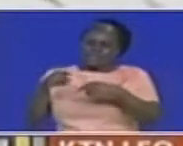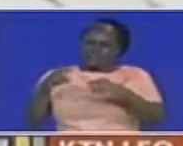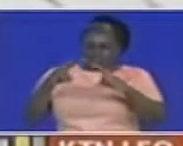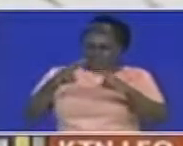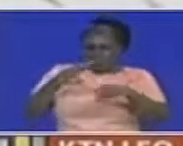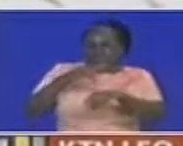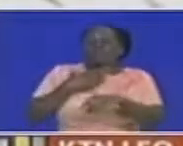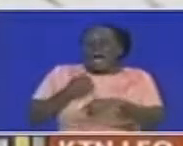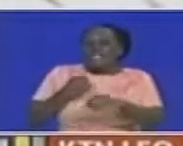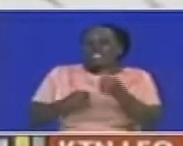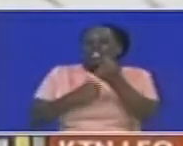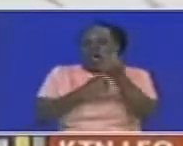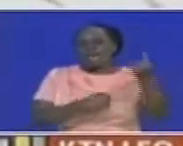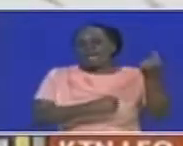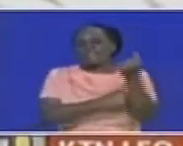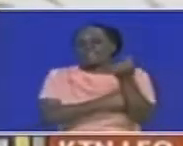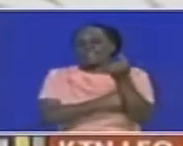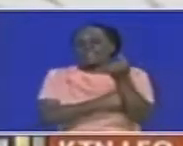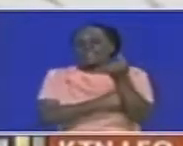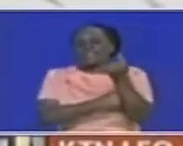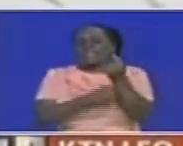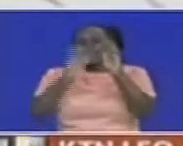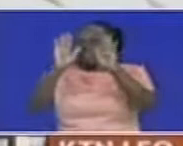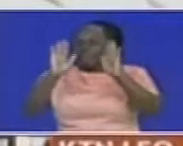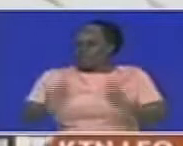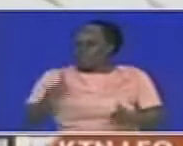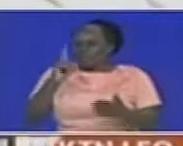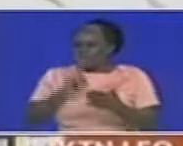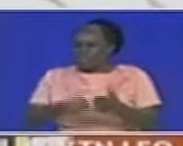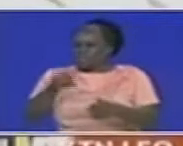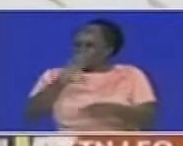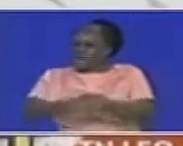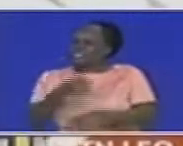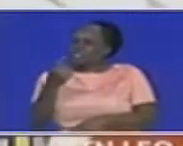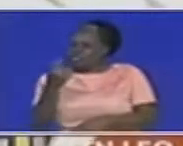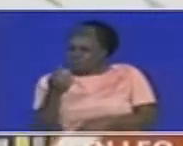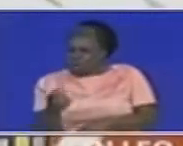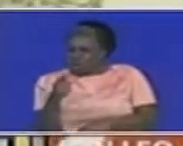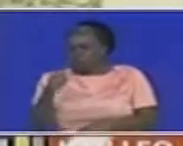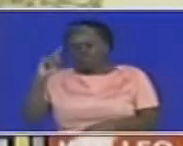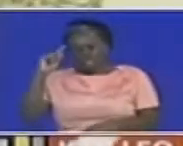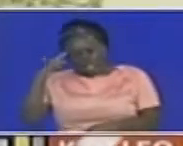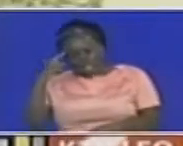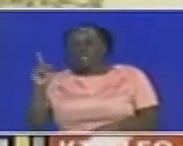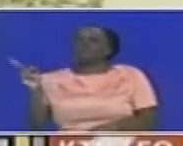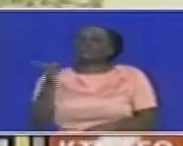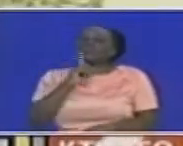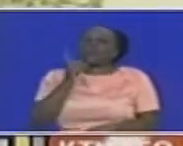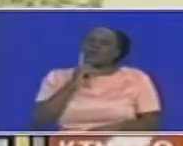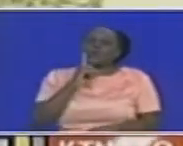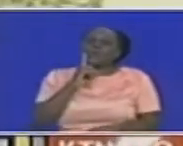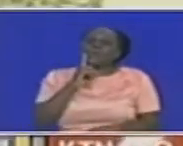sponsors, na kitu ya maana tukipata kitu kitoko tuna fuel for tomorrow. Tanisaidia kunifumbulia